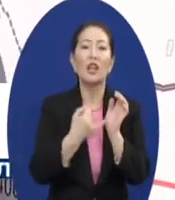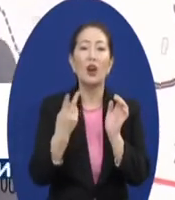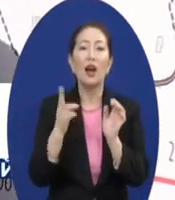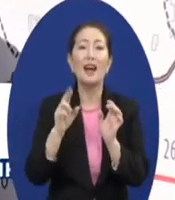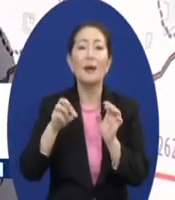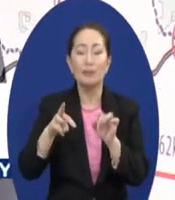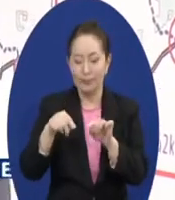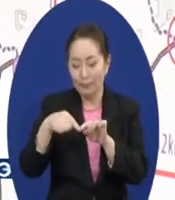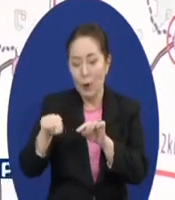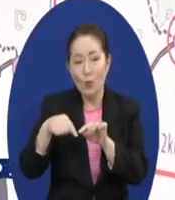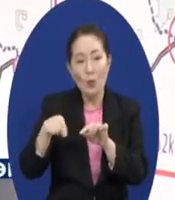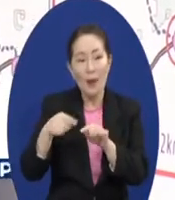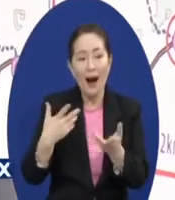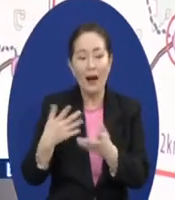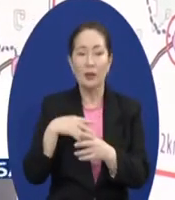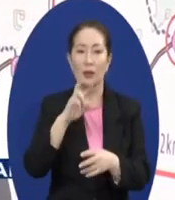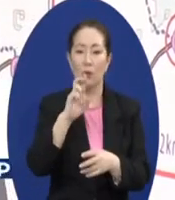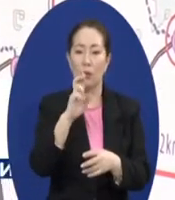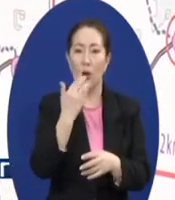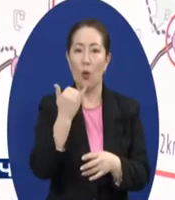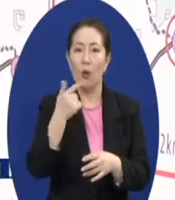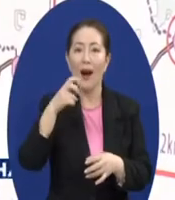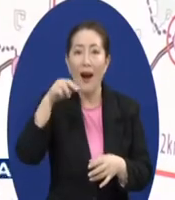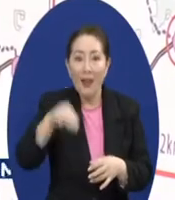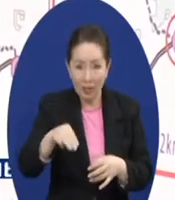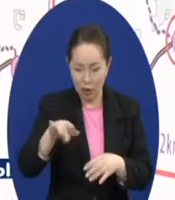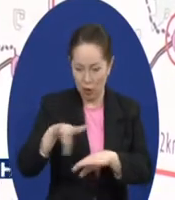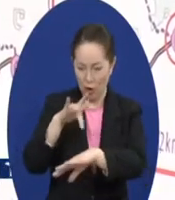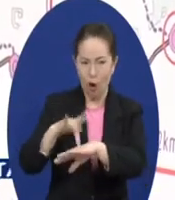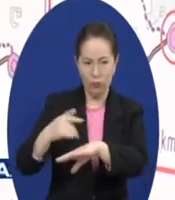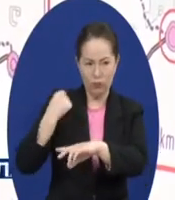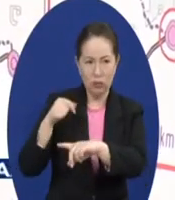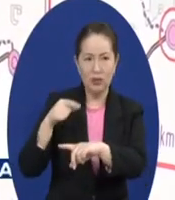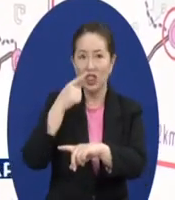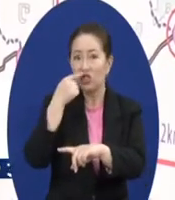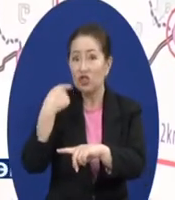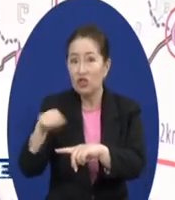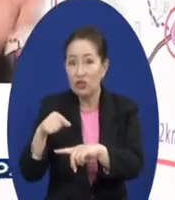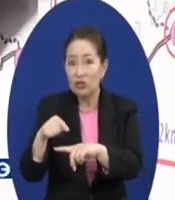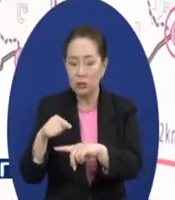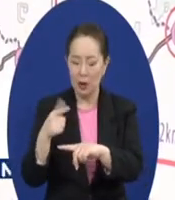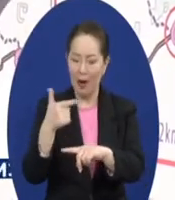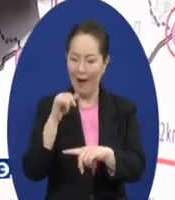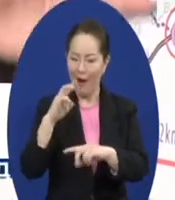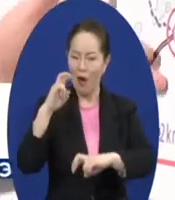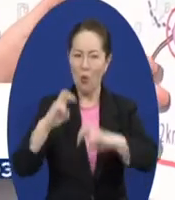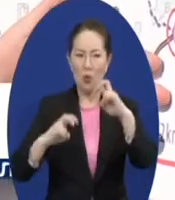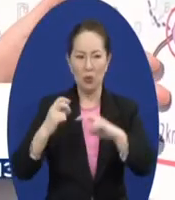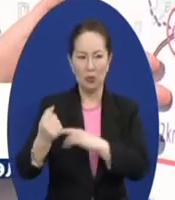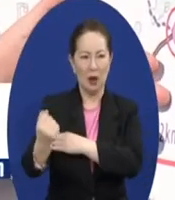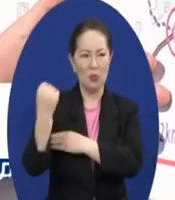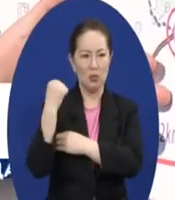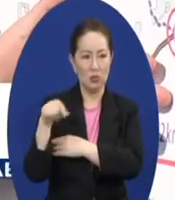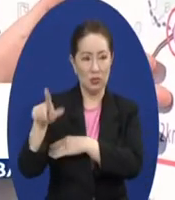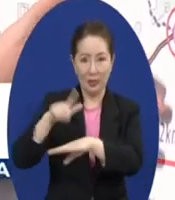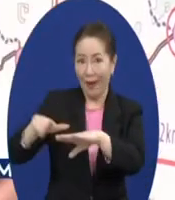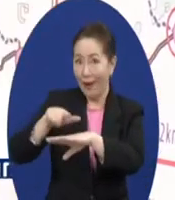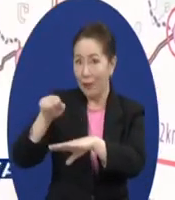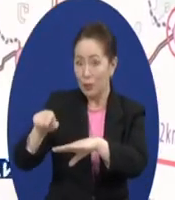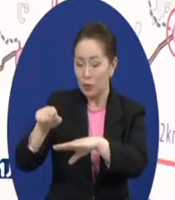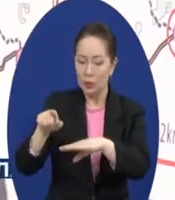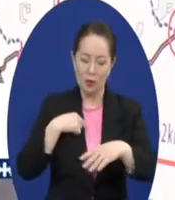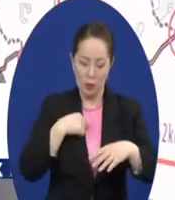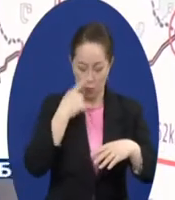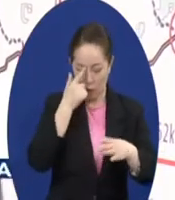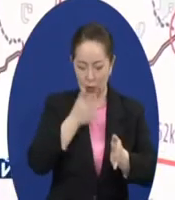байгаа одоо бугт хоттой буюу одоо гангийн гол үйлдвэрлэгчдийн нэг болохын хоттой бидний шууд холбогдож байгаагаараа